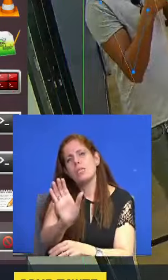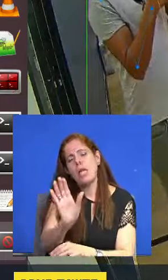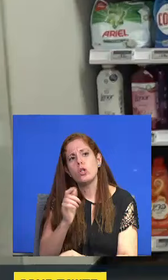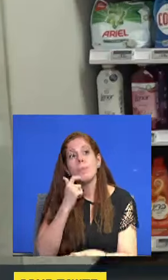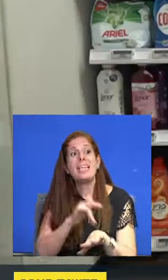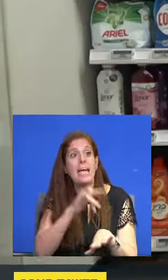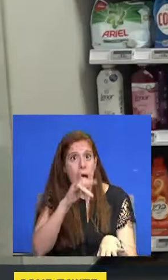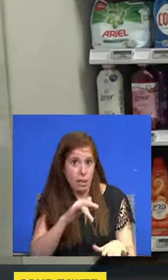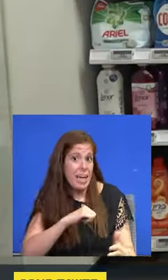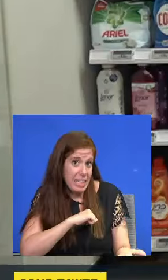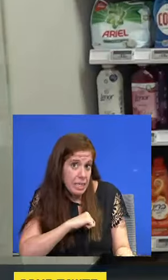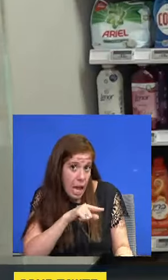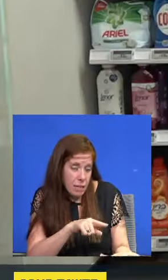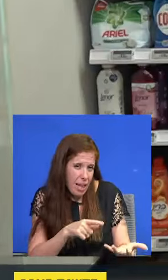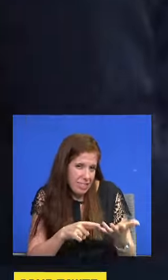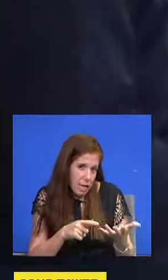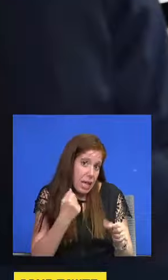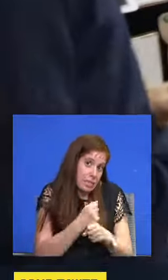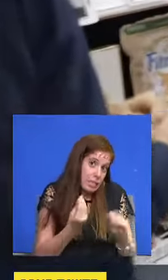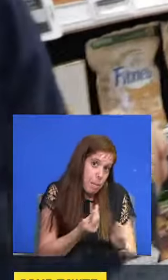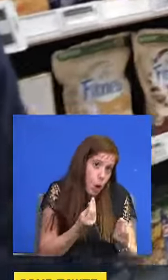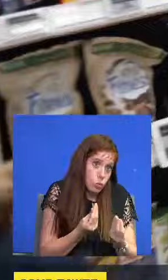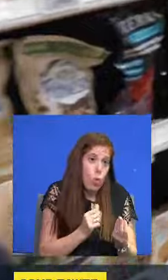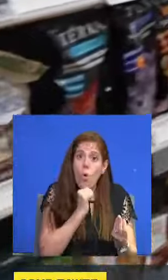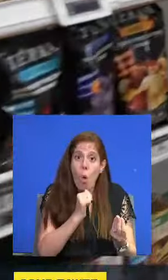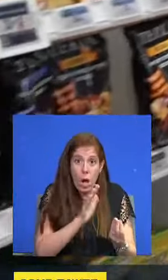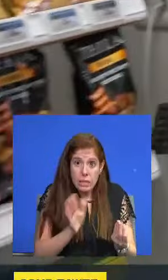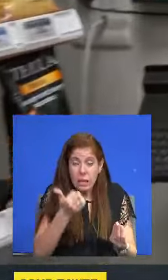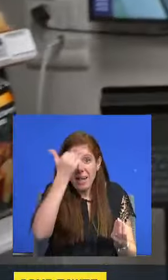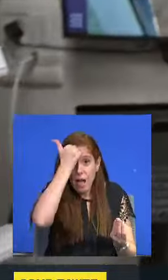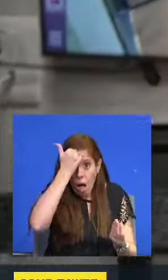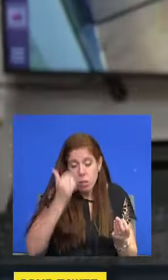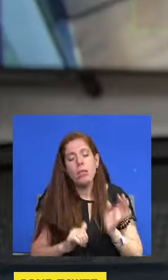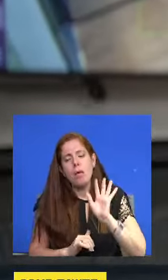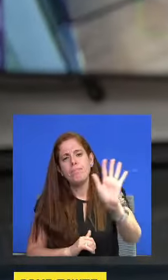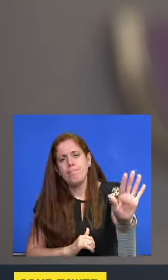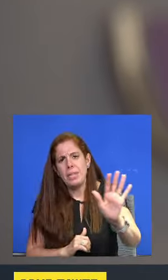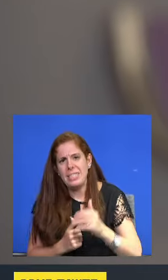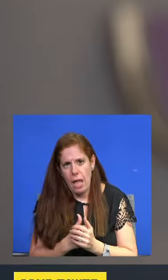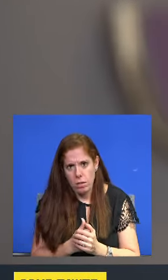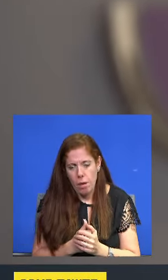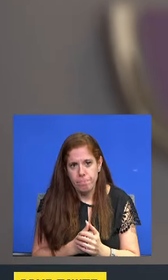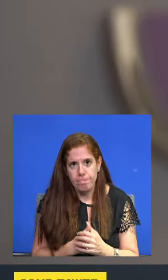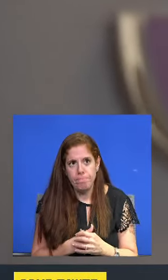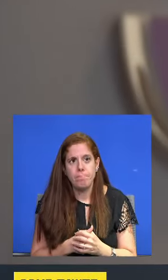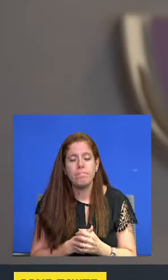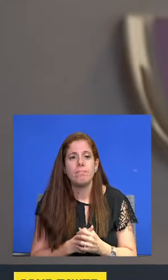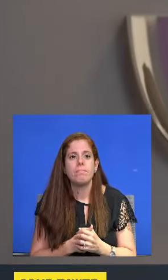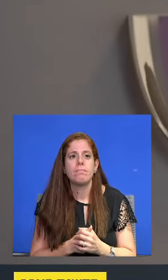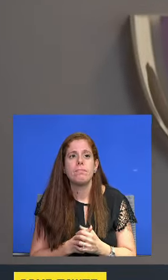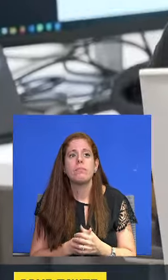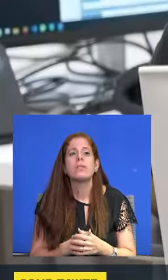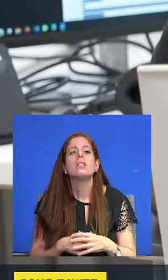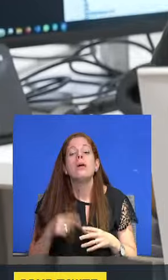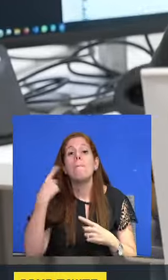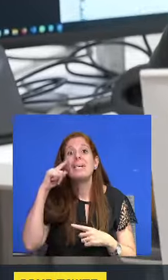בו, החזקת אותו, עשית מה שעשית, לא רצית, החזרת למדע והתחרטת בעצם. בסטארט-אפ